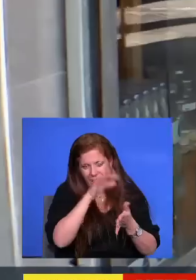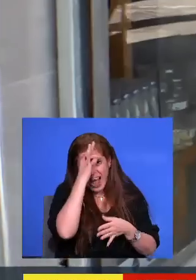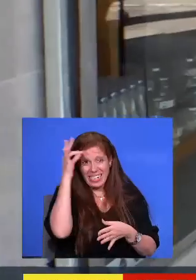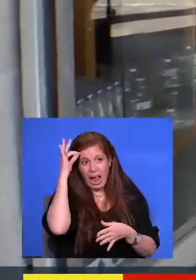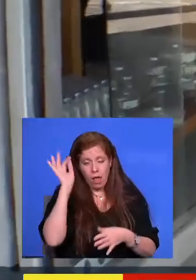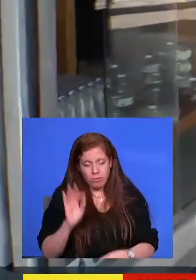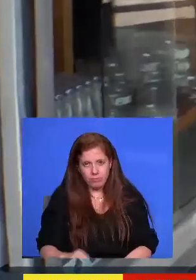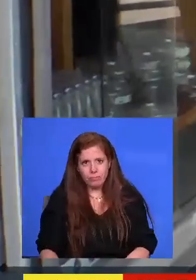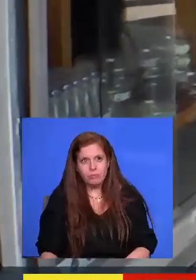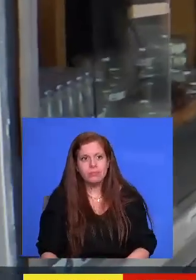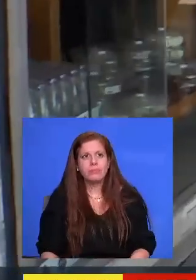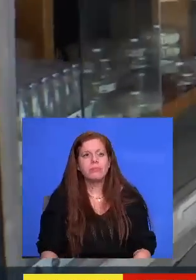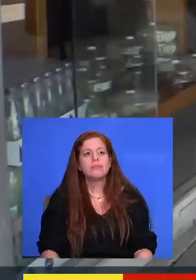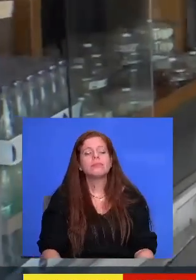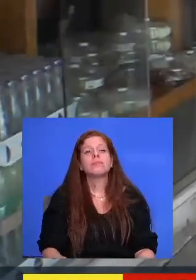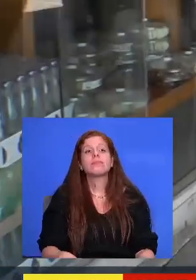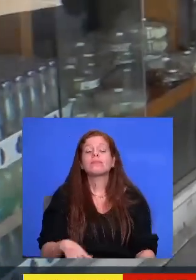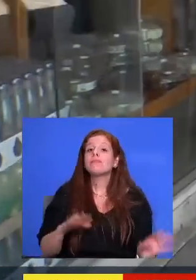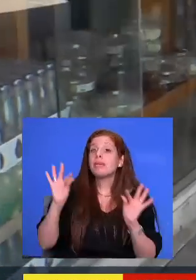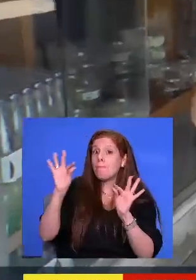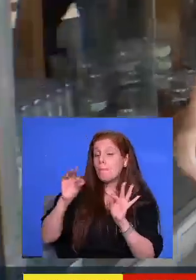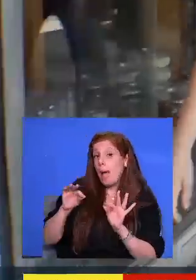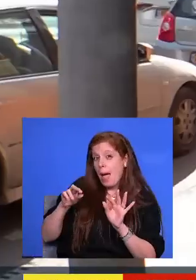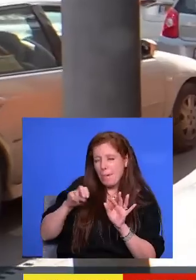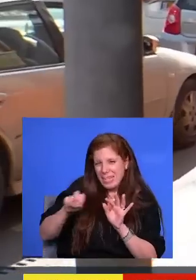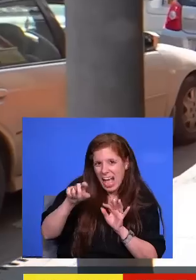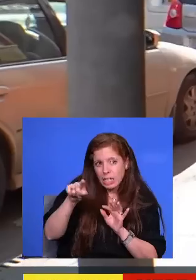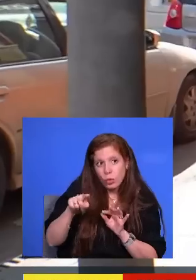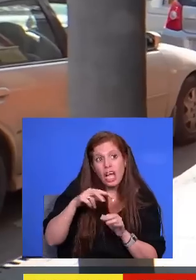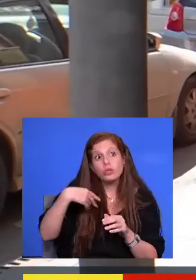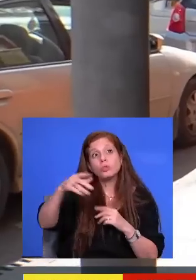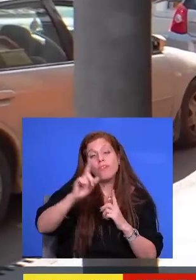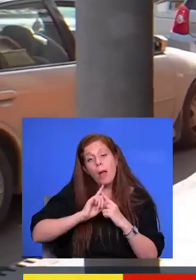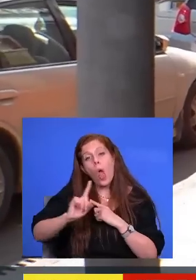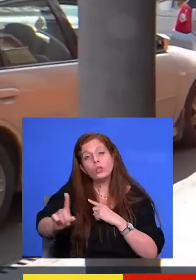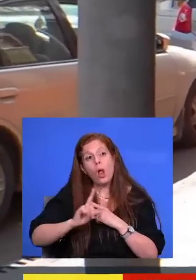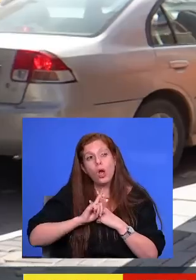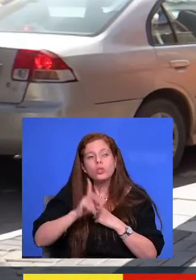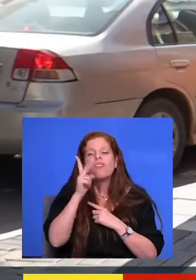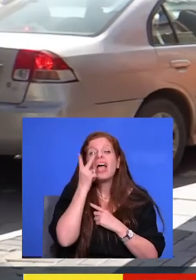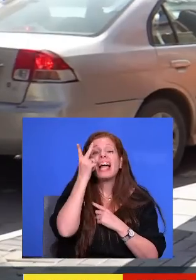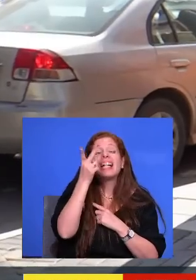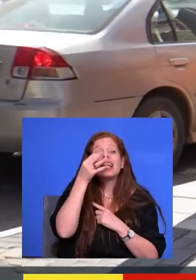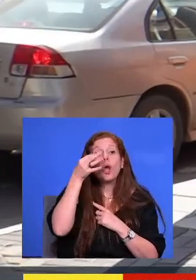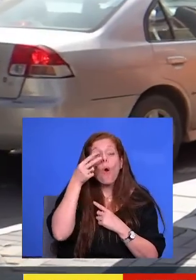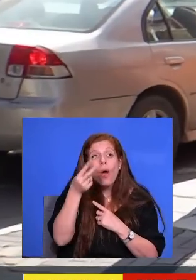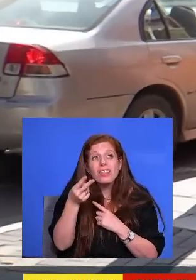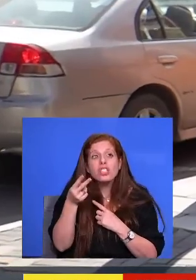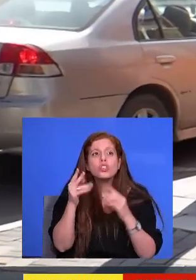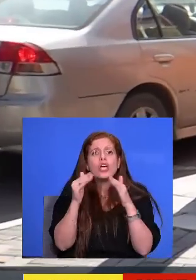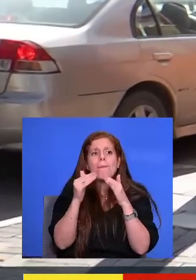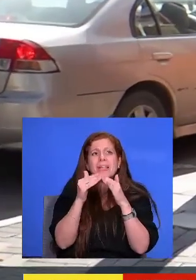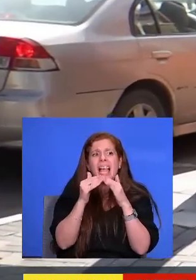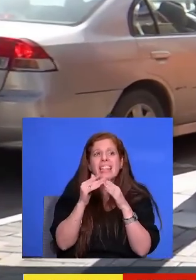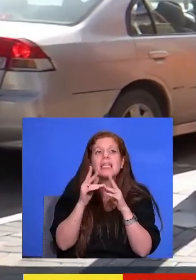הימורים. במדרכה הזאת, למשל, רק כשמסתובבים כמה פעמים הלוך וחזור, אפשר להבחין שביטן מפעל הפייס לא